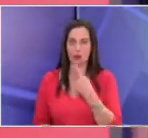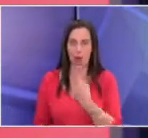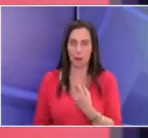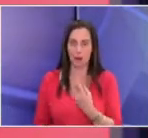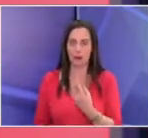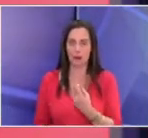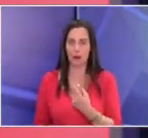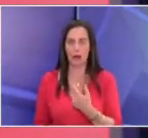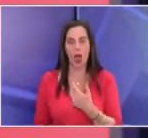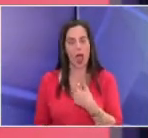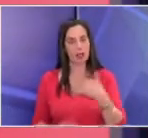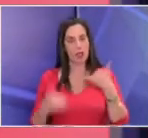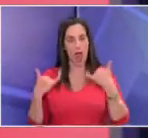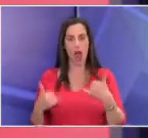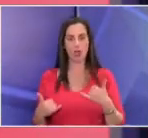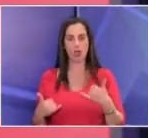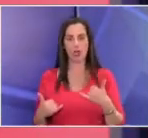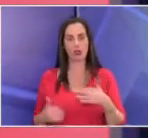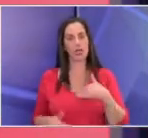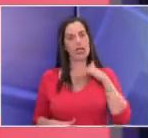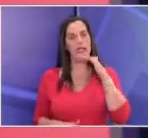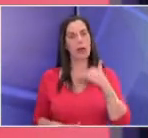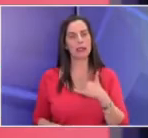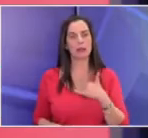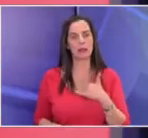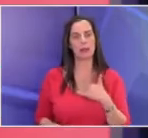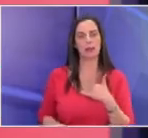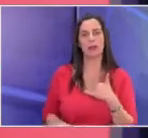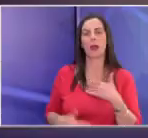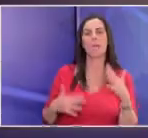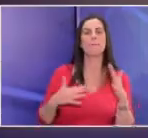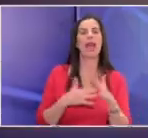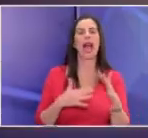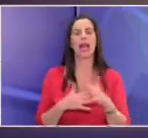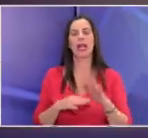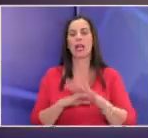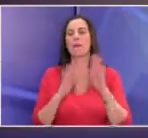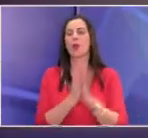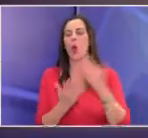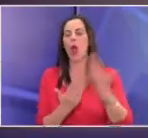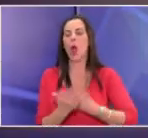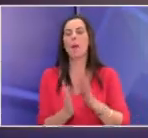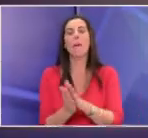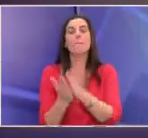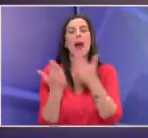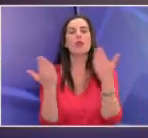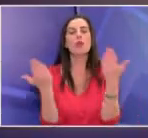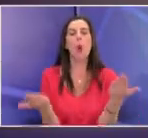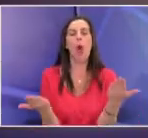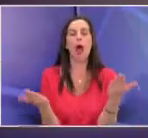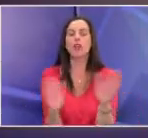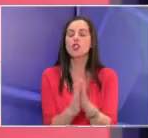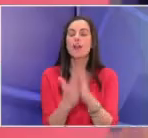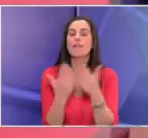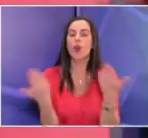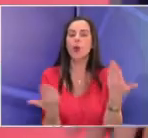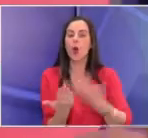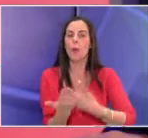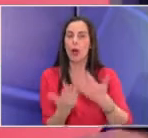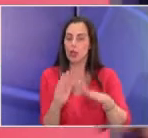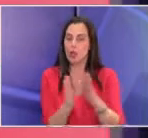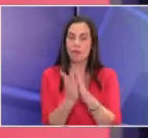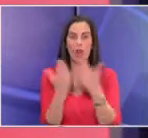לפני סקנים וקשישים ונכים, אנחנו צריכים לצאת מהעבדות. לצאת